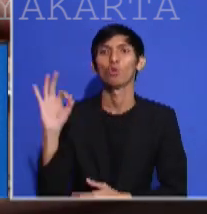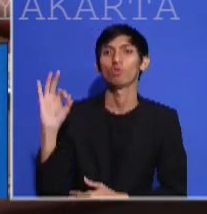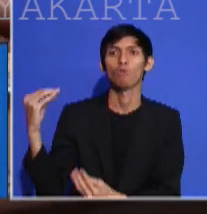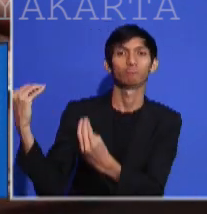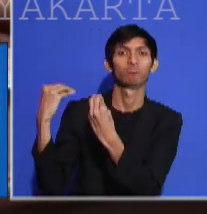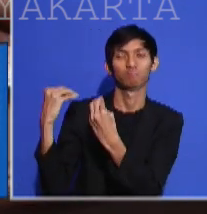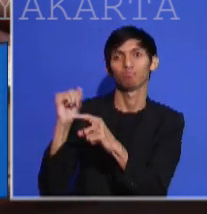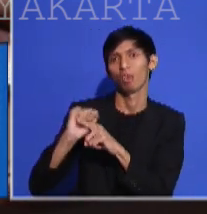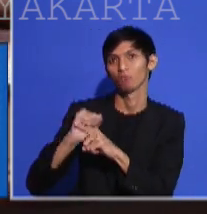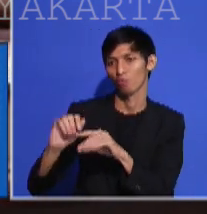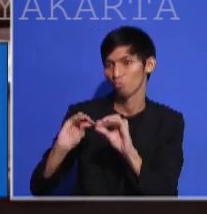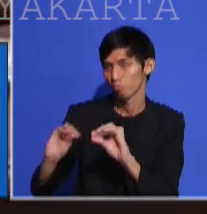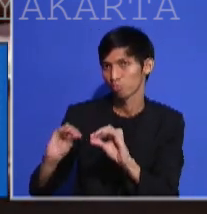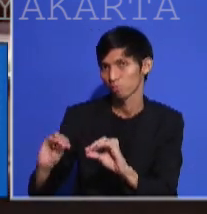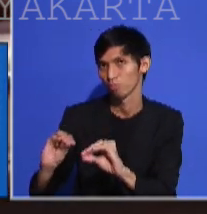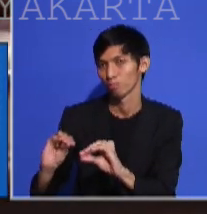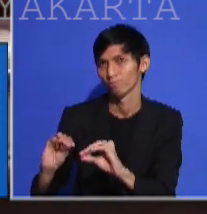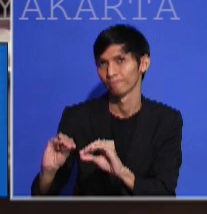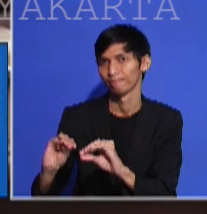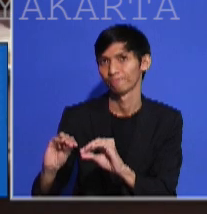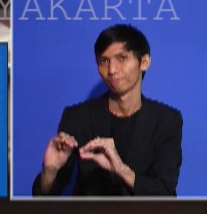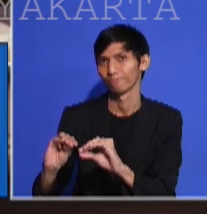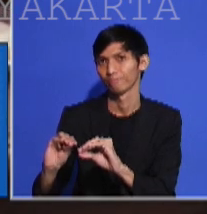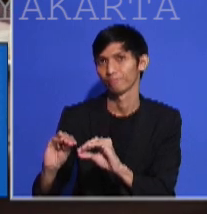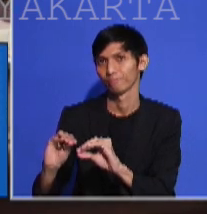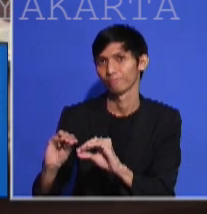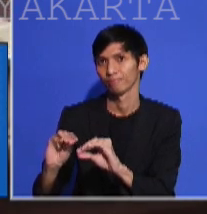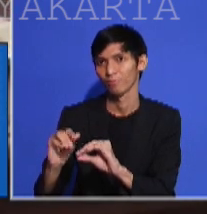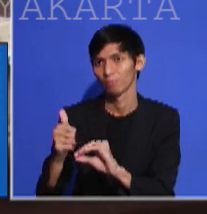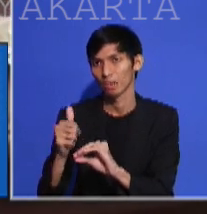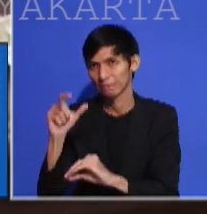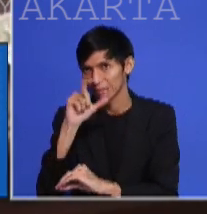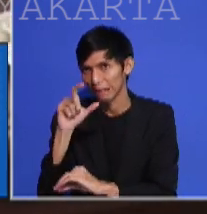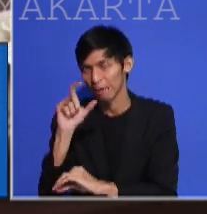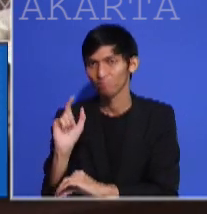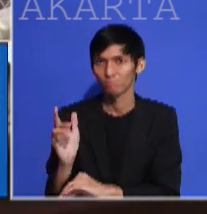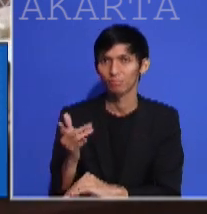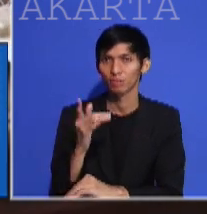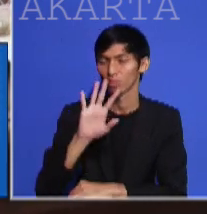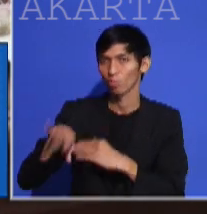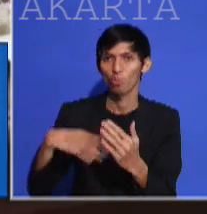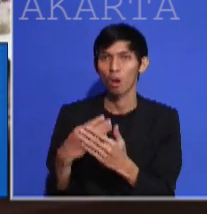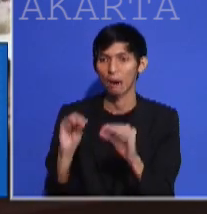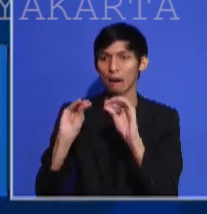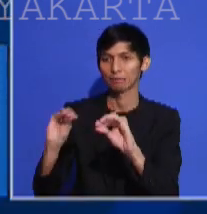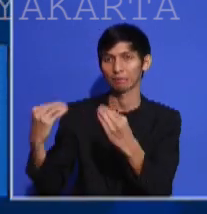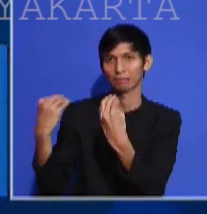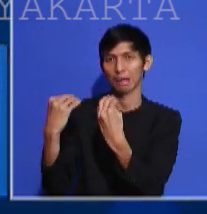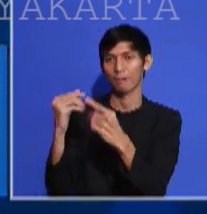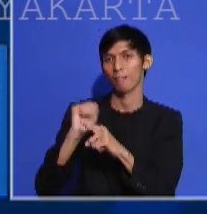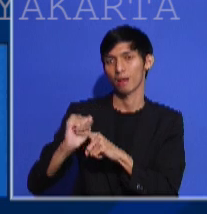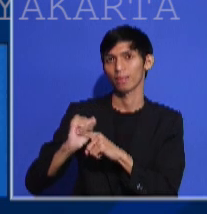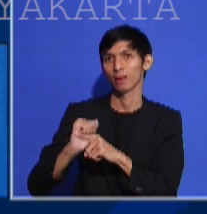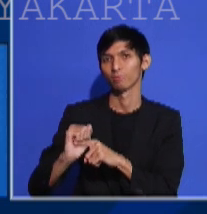pelatih bahwa kamu ee harus begini Harus begini Itu semua dari pelatih he lantas